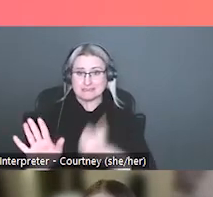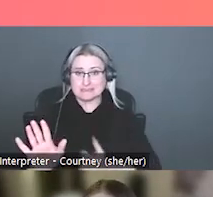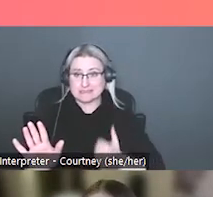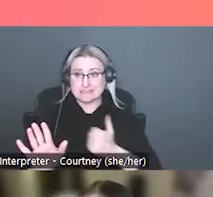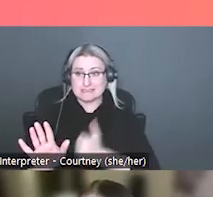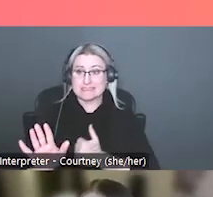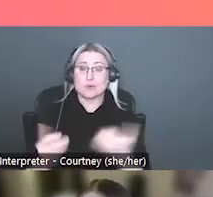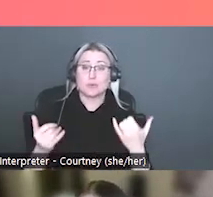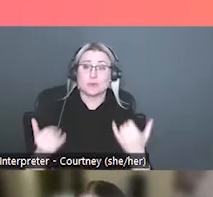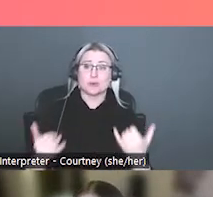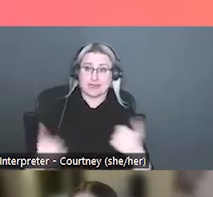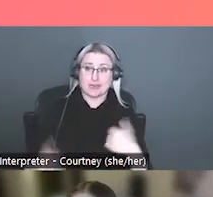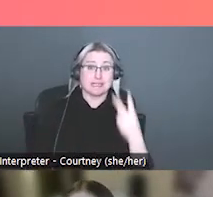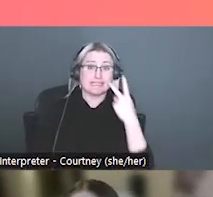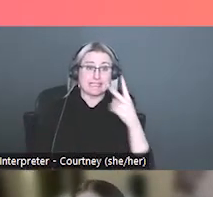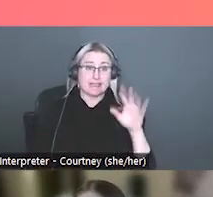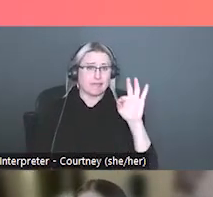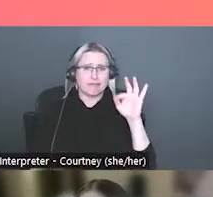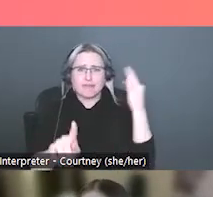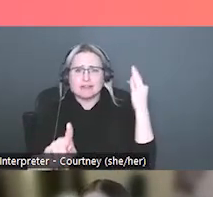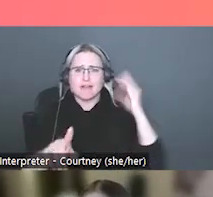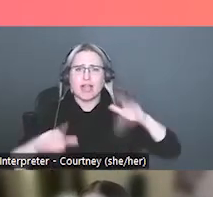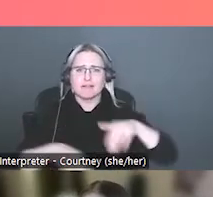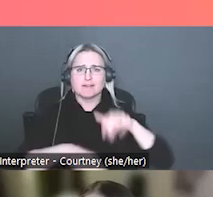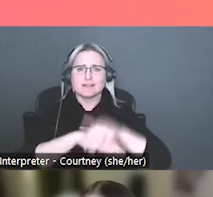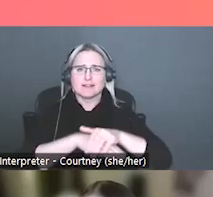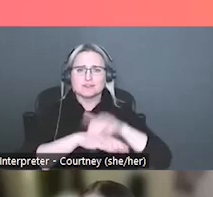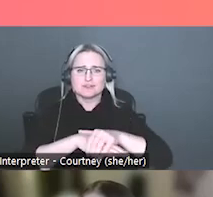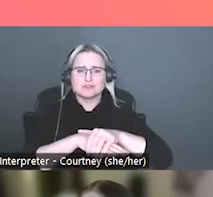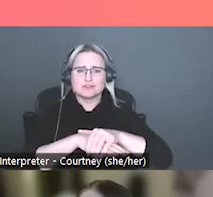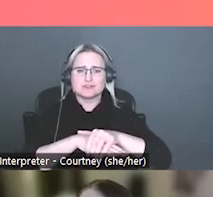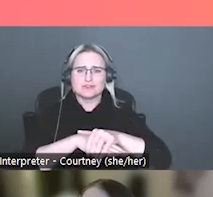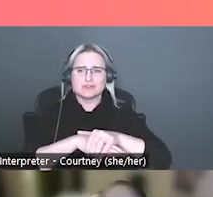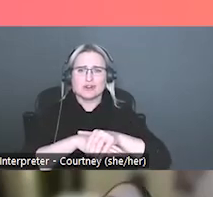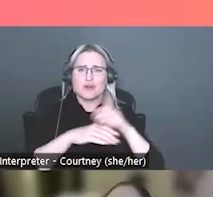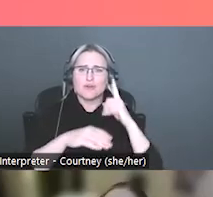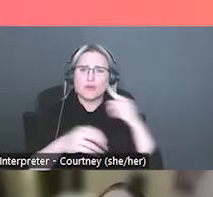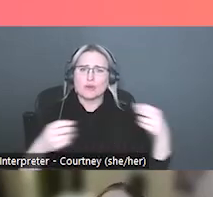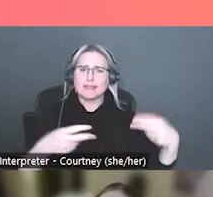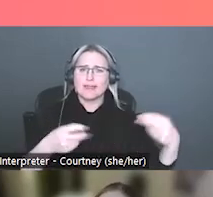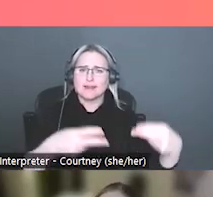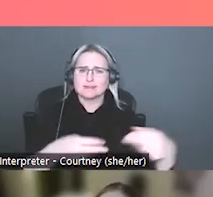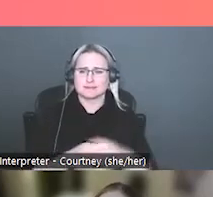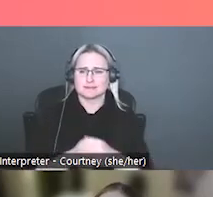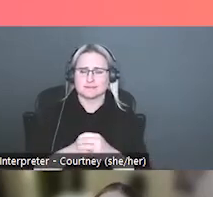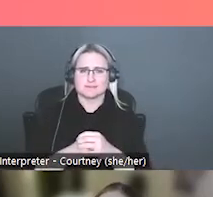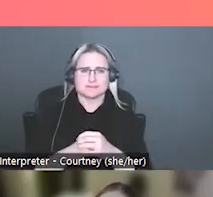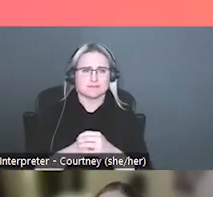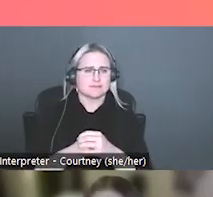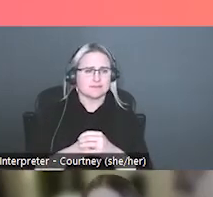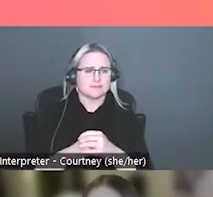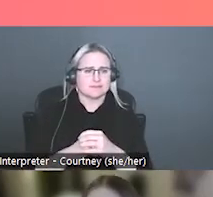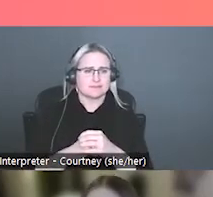Bon, je voulais vous mentionner que je n'ai pas vu, que je vois les diapos françaises à l'écran plutôt que les diapos anglaises.